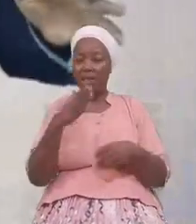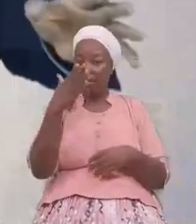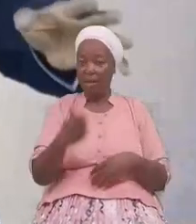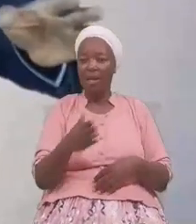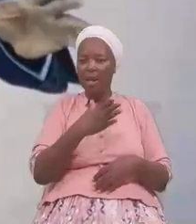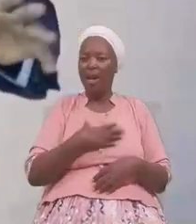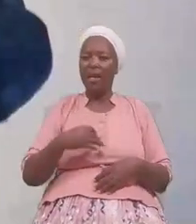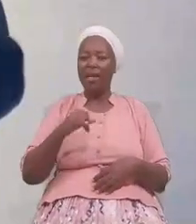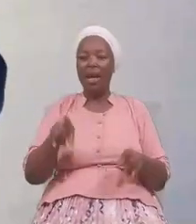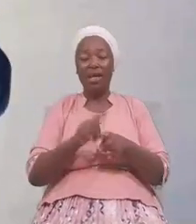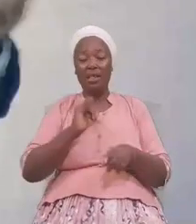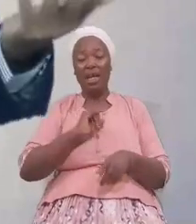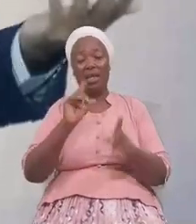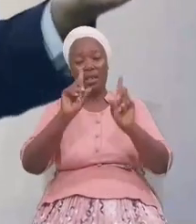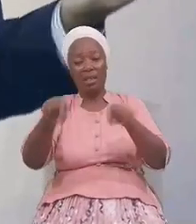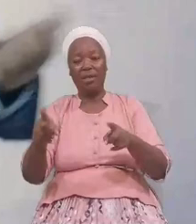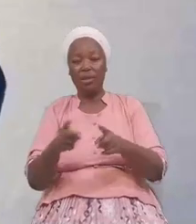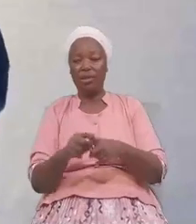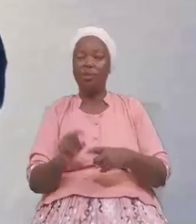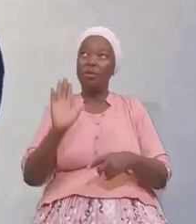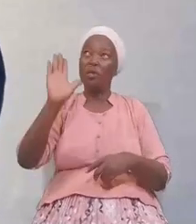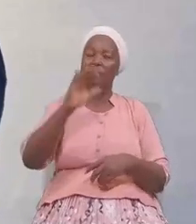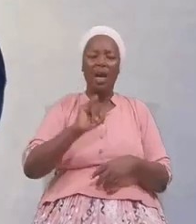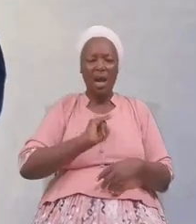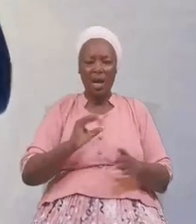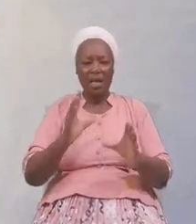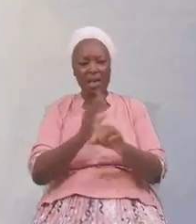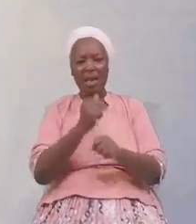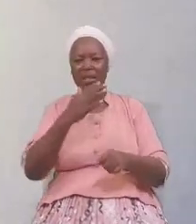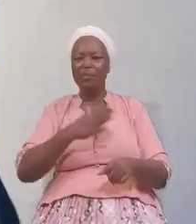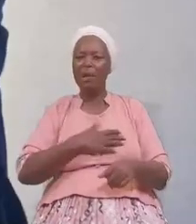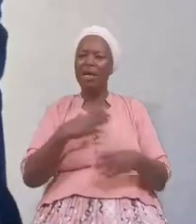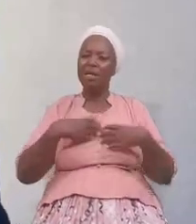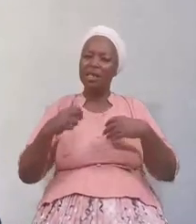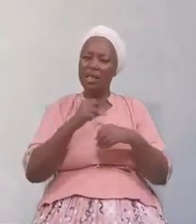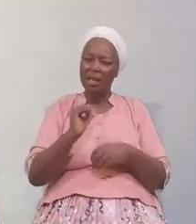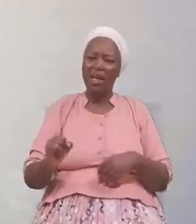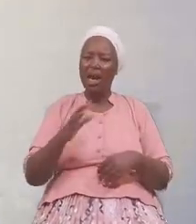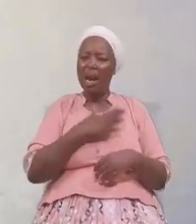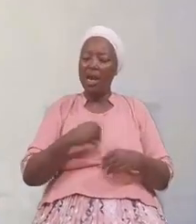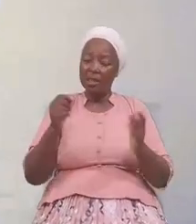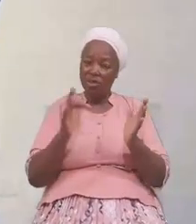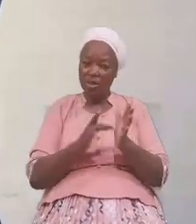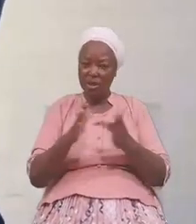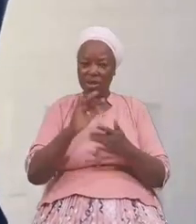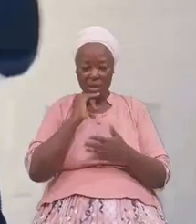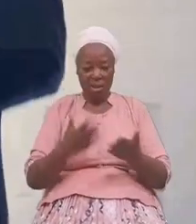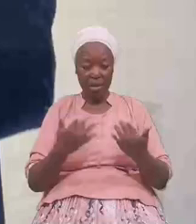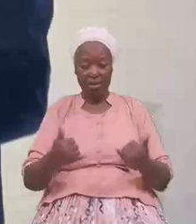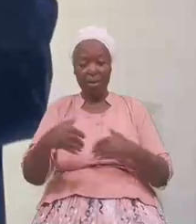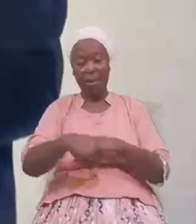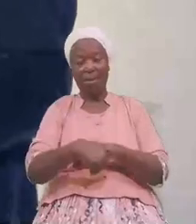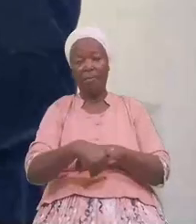vais à lui, je possède ma guérison. Et Jésus est là ce soir. Le même